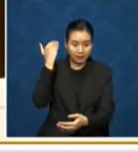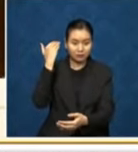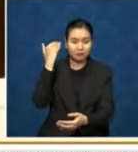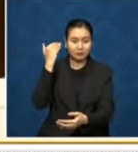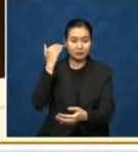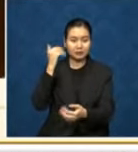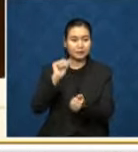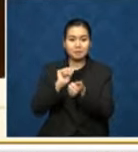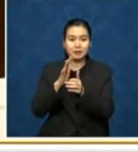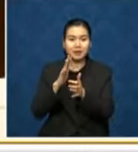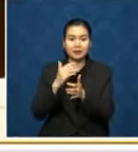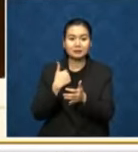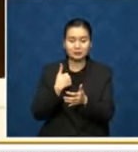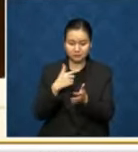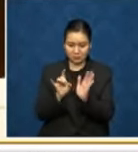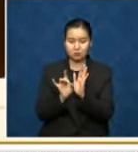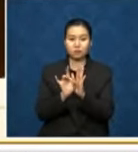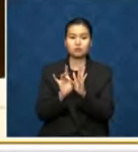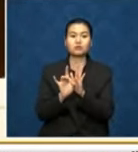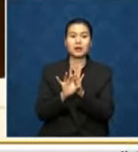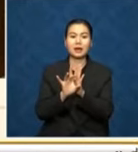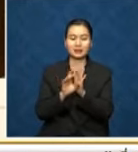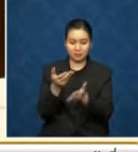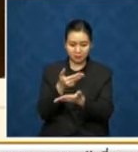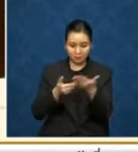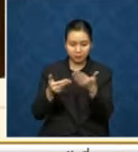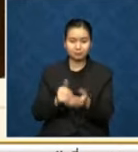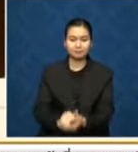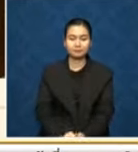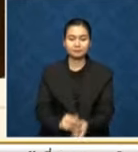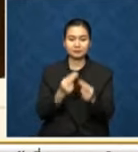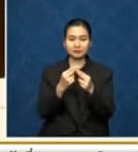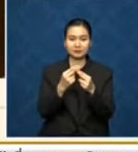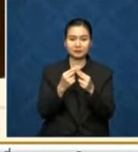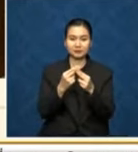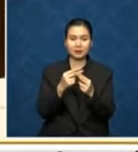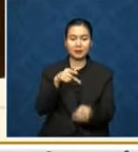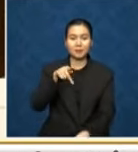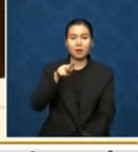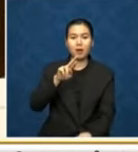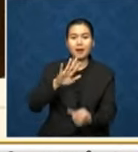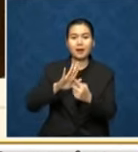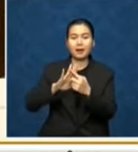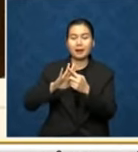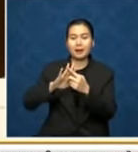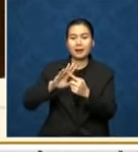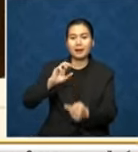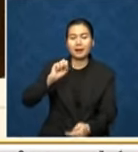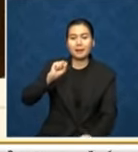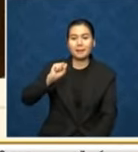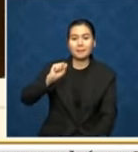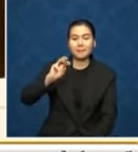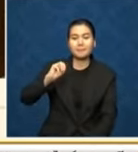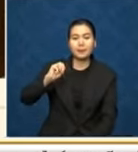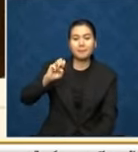อยู่ได้นี่จะเป็นรอบสุดท้ายนะครับที่ท่านได้หารือนะครับท่านแรกท่านปรเมศจินาครับเรียนเชิญ